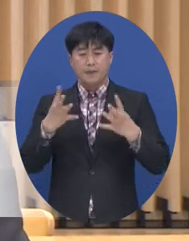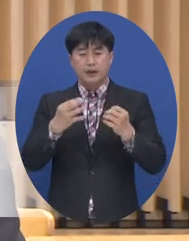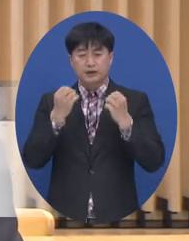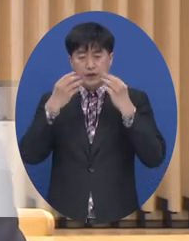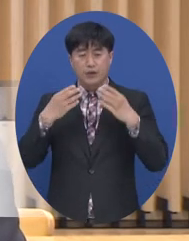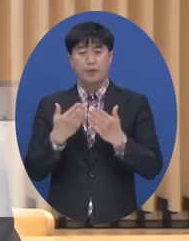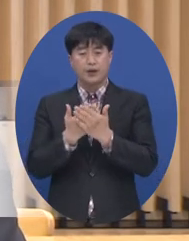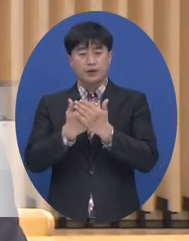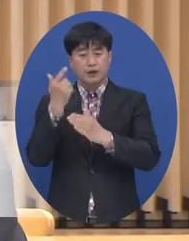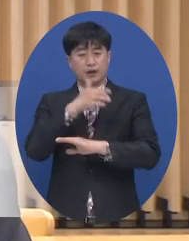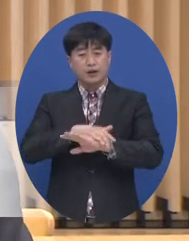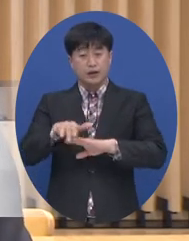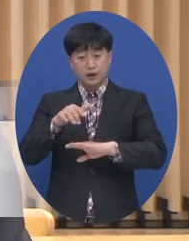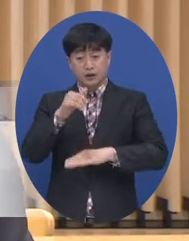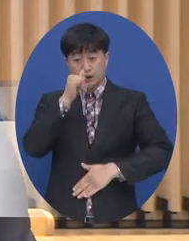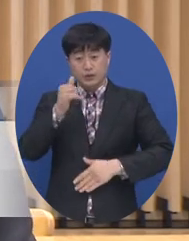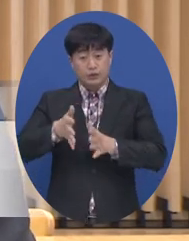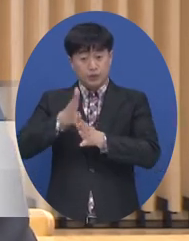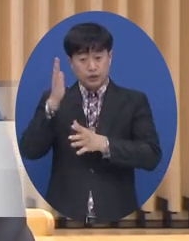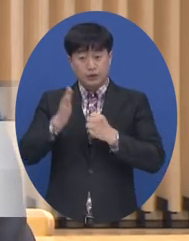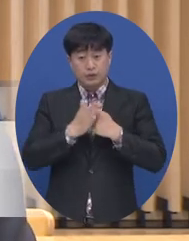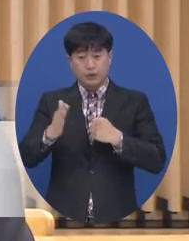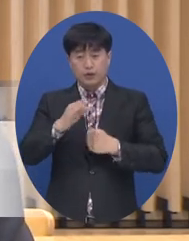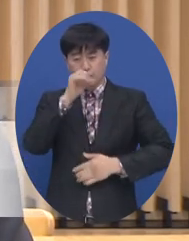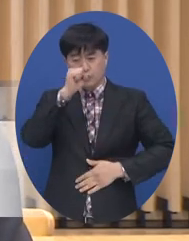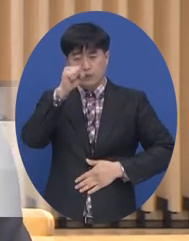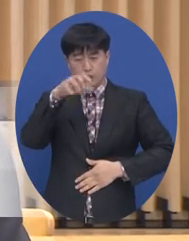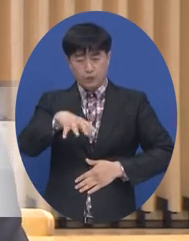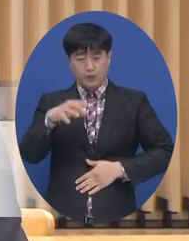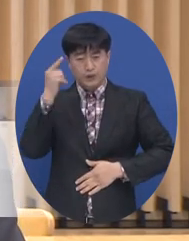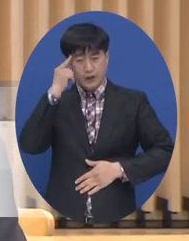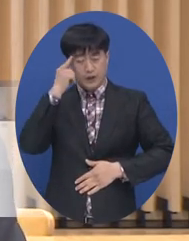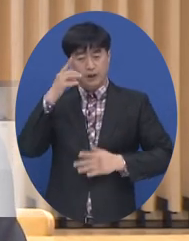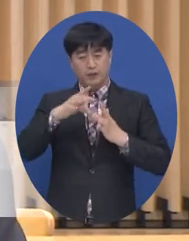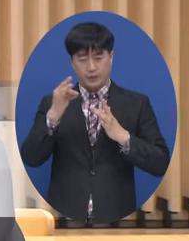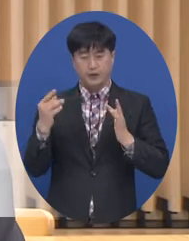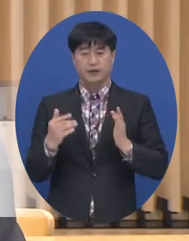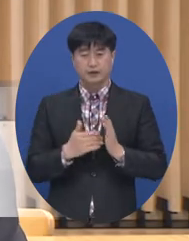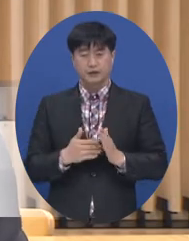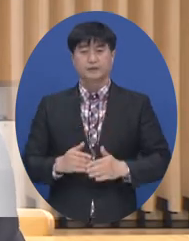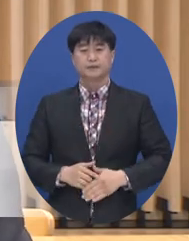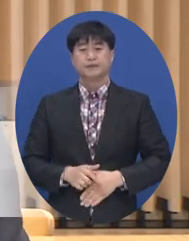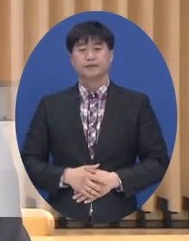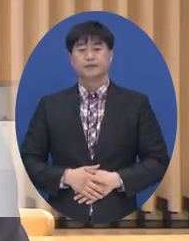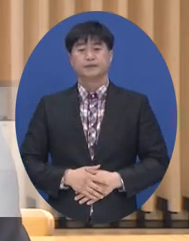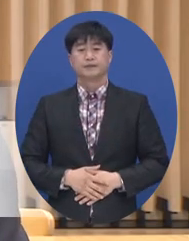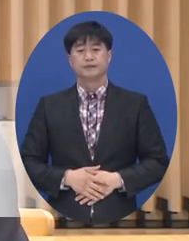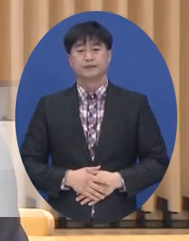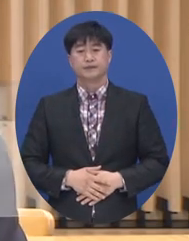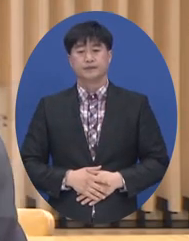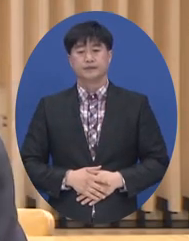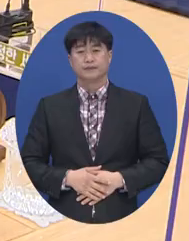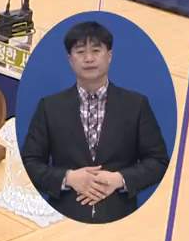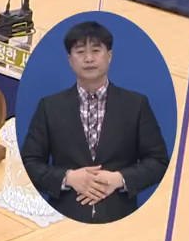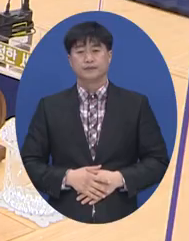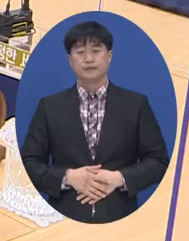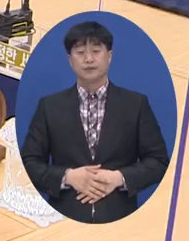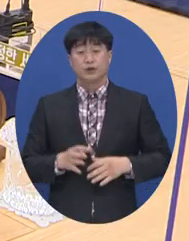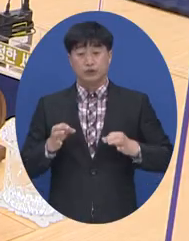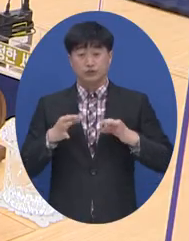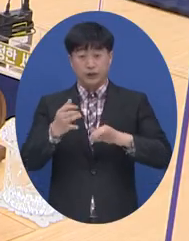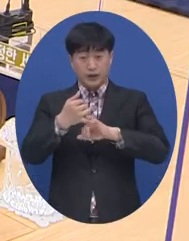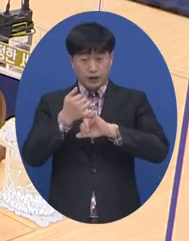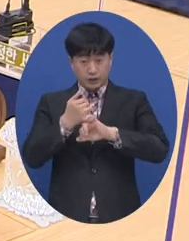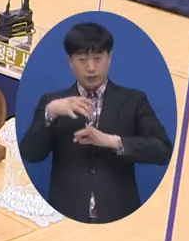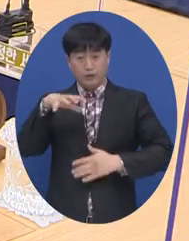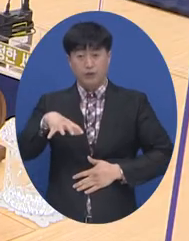and plans for the area. So it's a good area, a great area for us actually to place our investment.